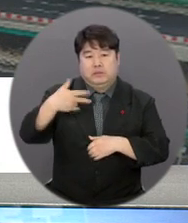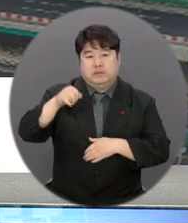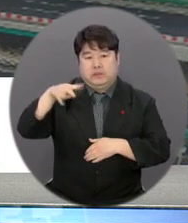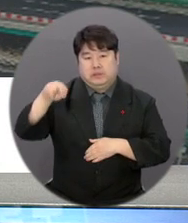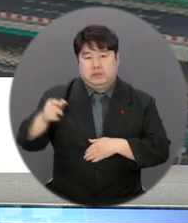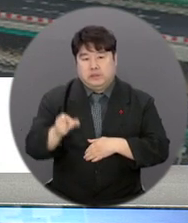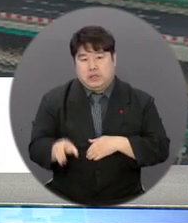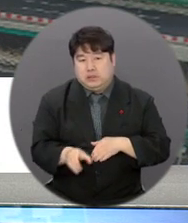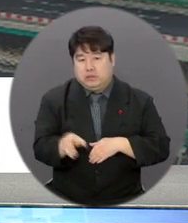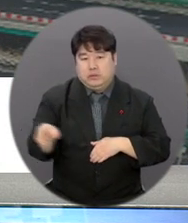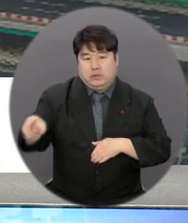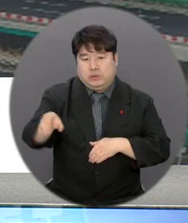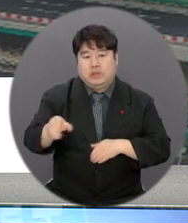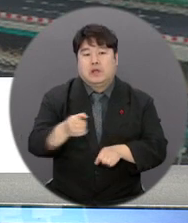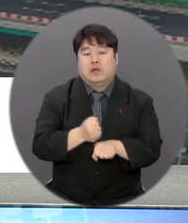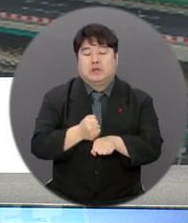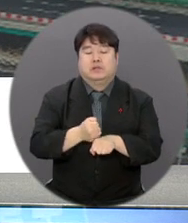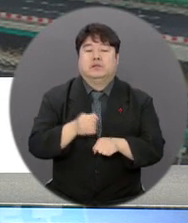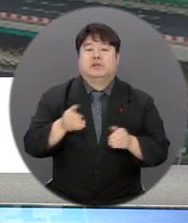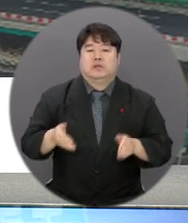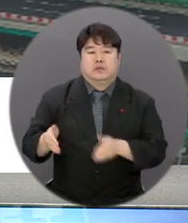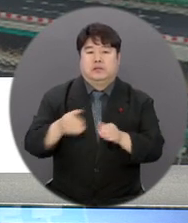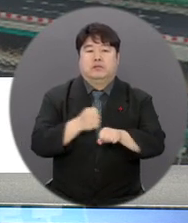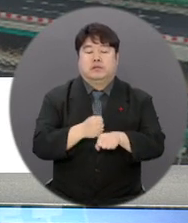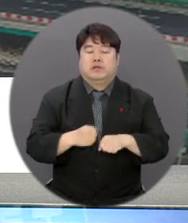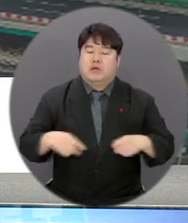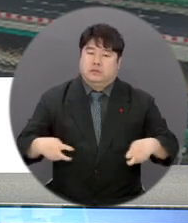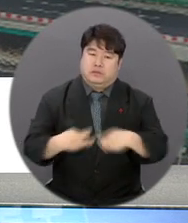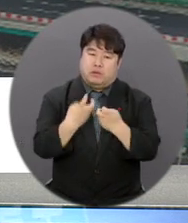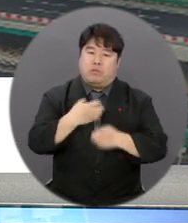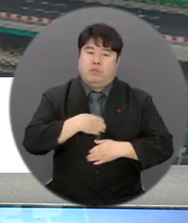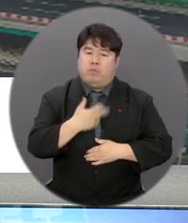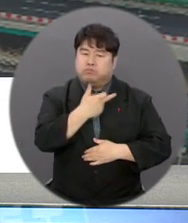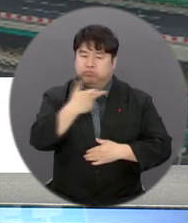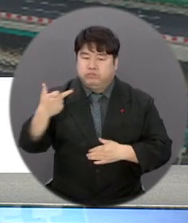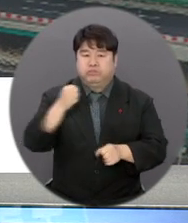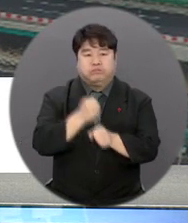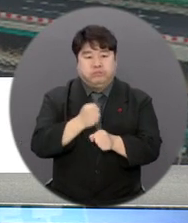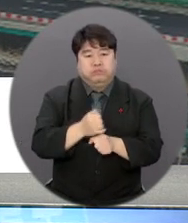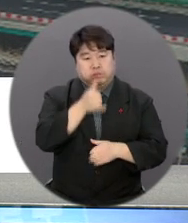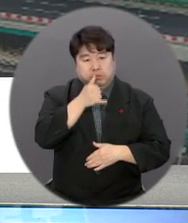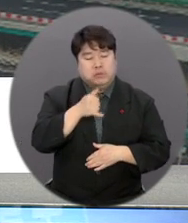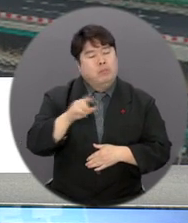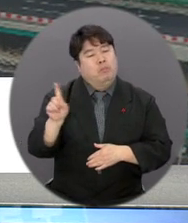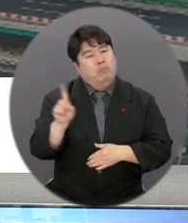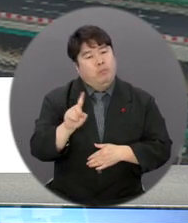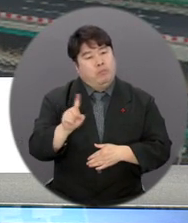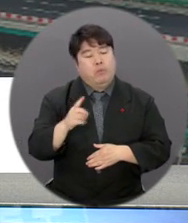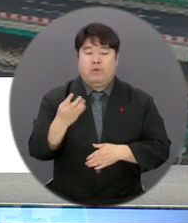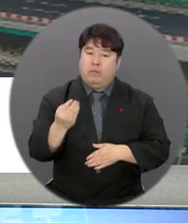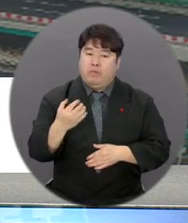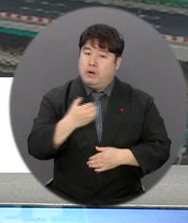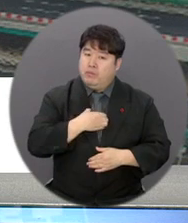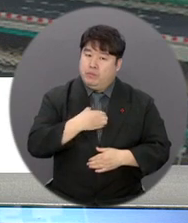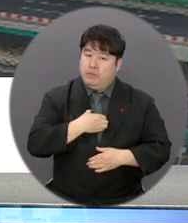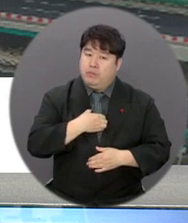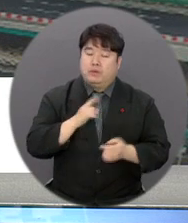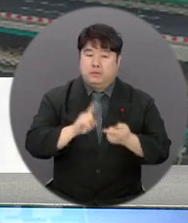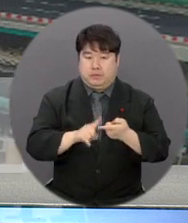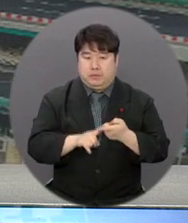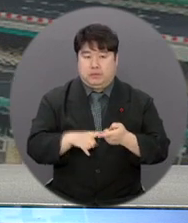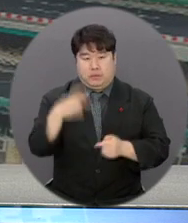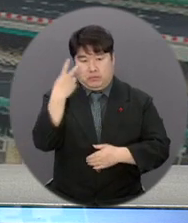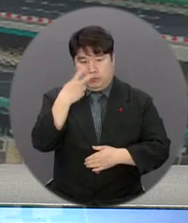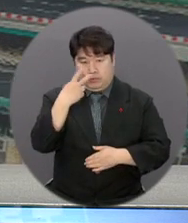나들목 진출로입니다. 애초에 사고 위험이 클 수밖에 없게 만들어졌다고 하는데 도대체 얼마나 위험하다는 건지